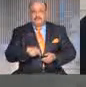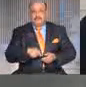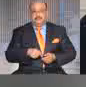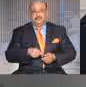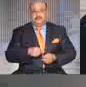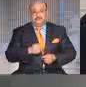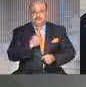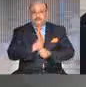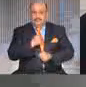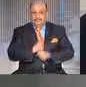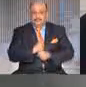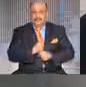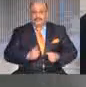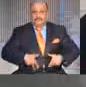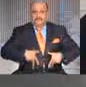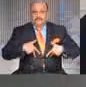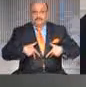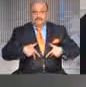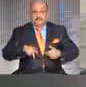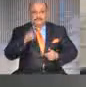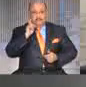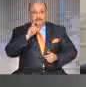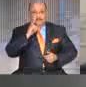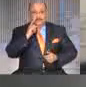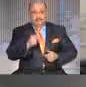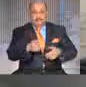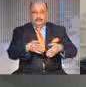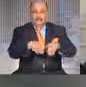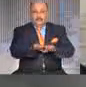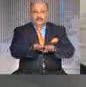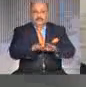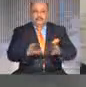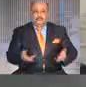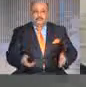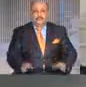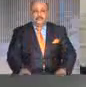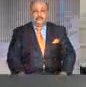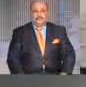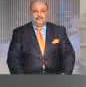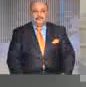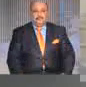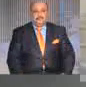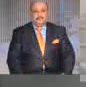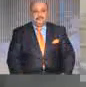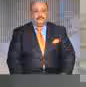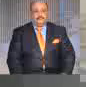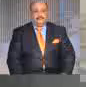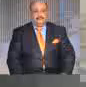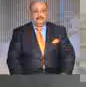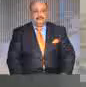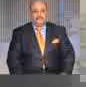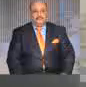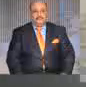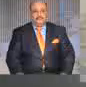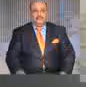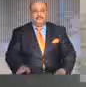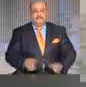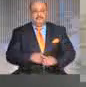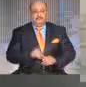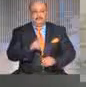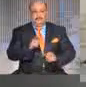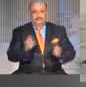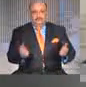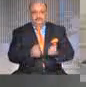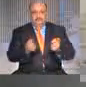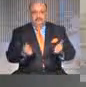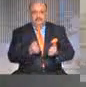والتفكير والمشاركة في الحياة العامة. والسياسات اللي موجودة في البلد هي اللي كان لها الأثر